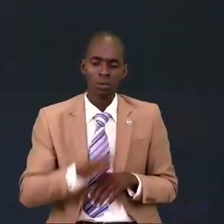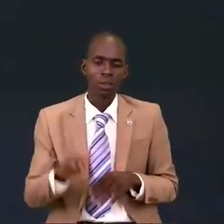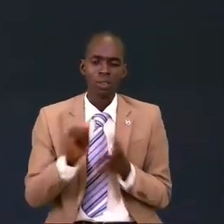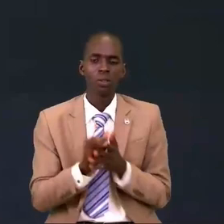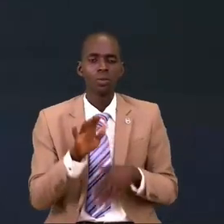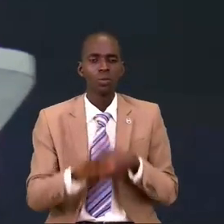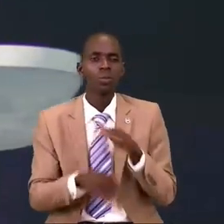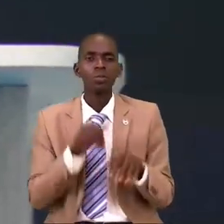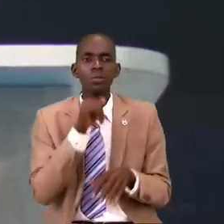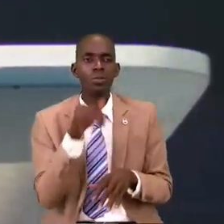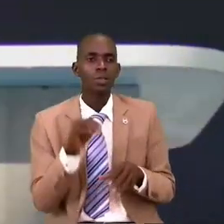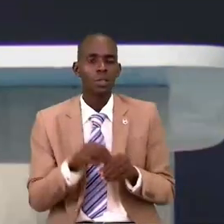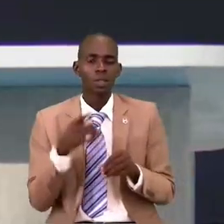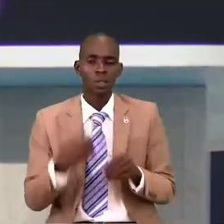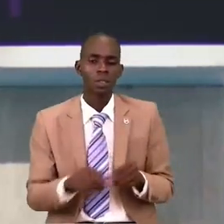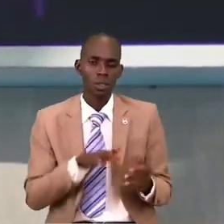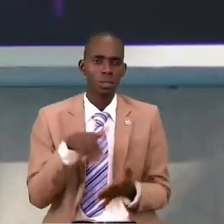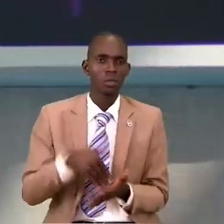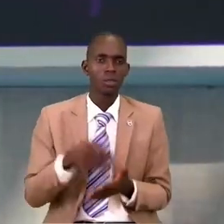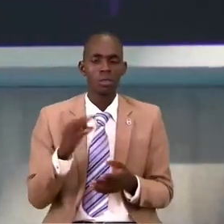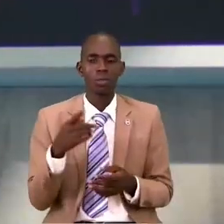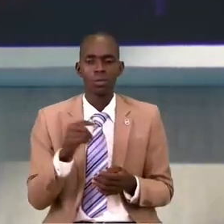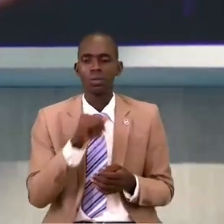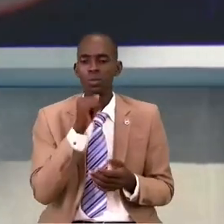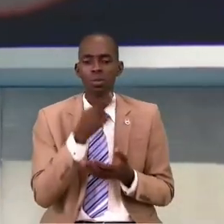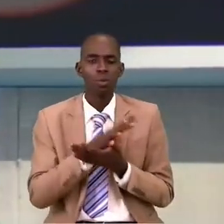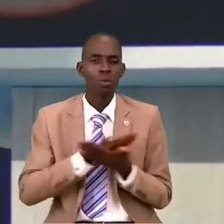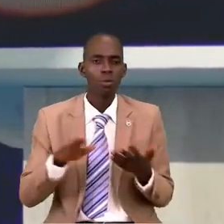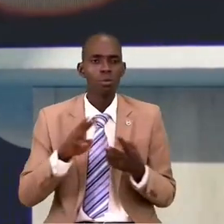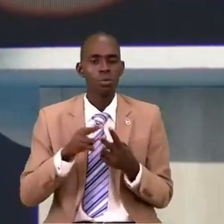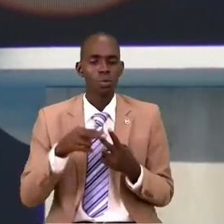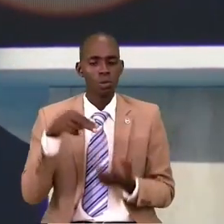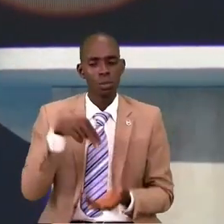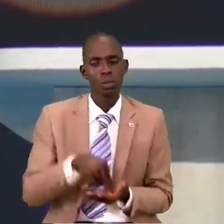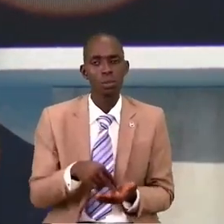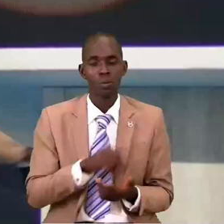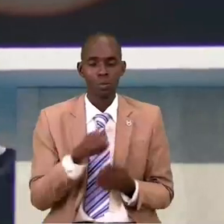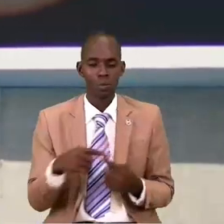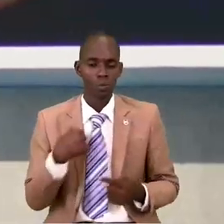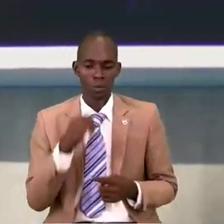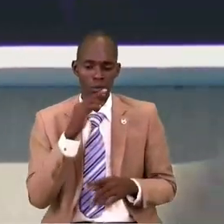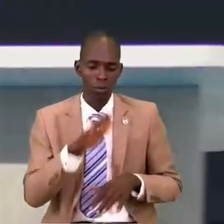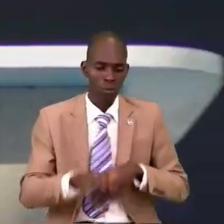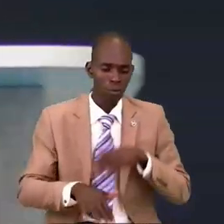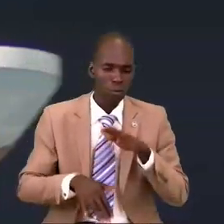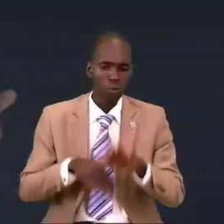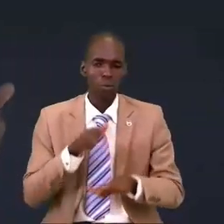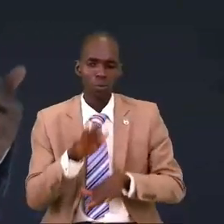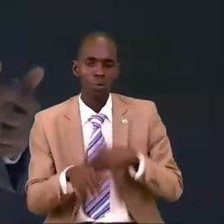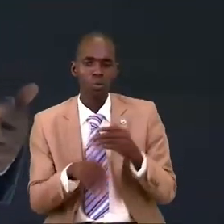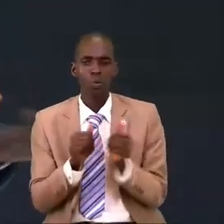nous marchons et marchons avec les méchants, l'étape suivante, c'est s'arrêter avec